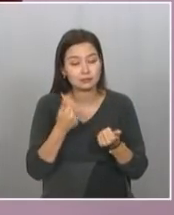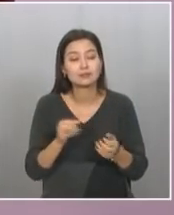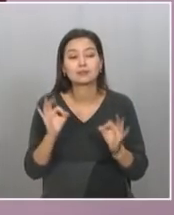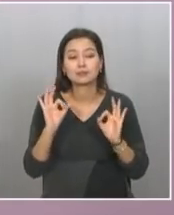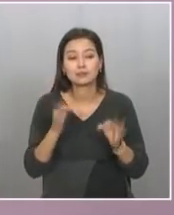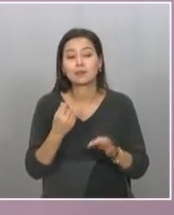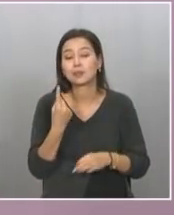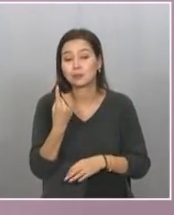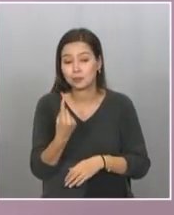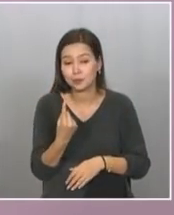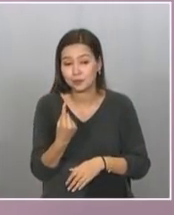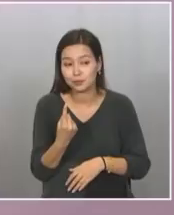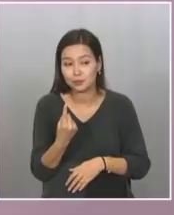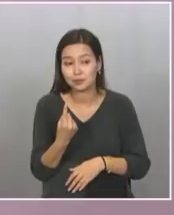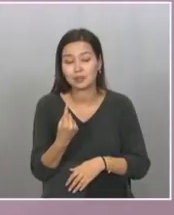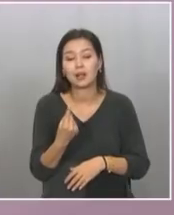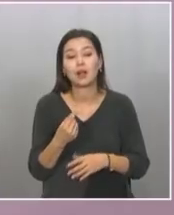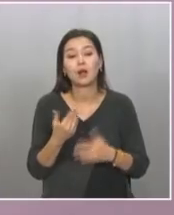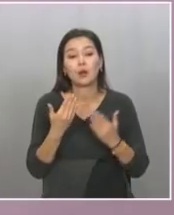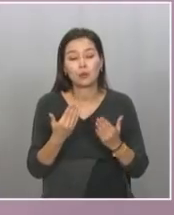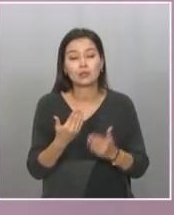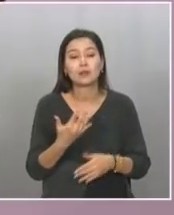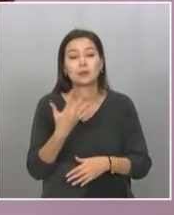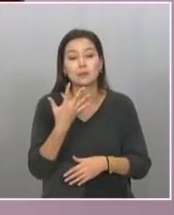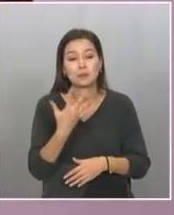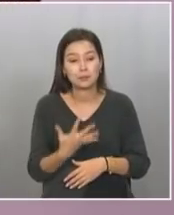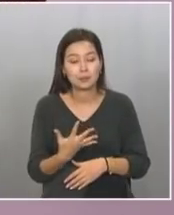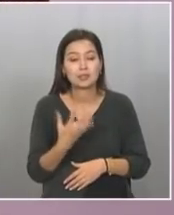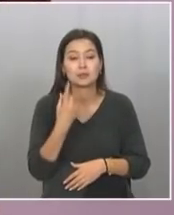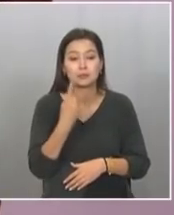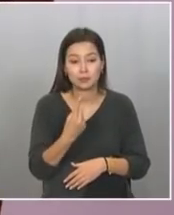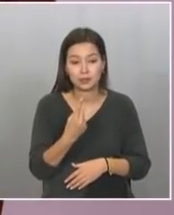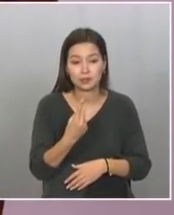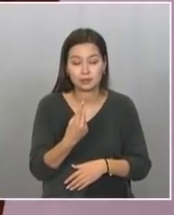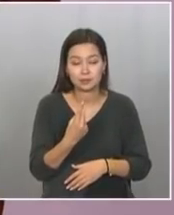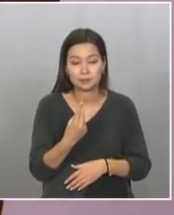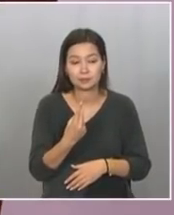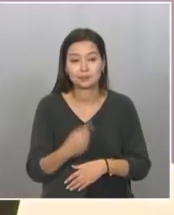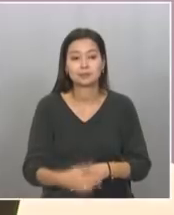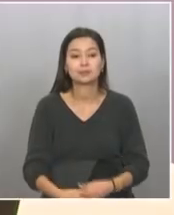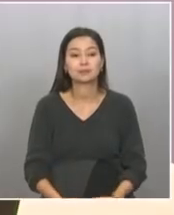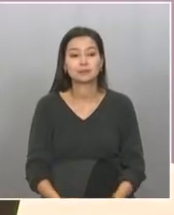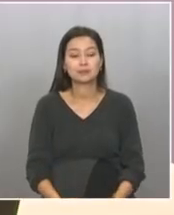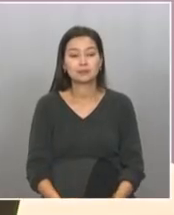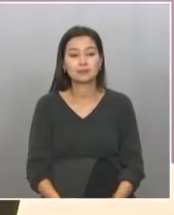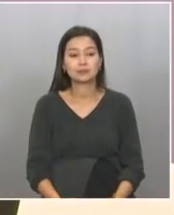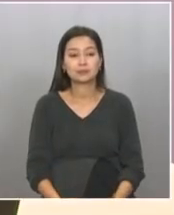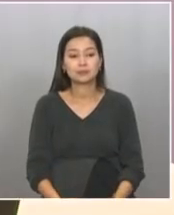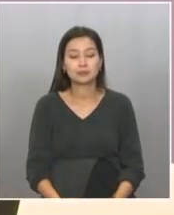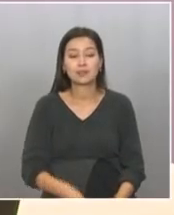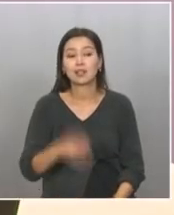бір бөлігі боялмаған. Олай болса, боялмаған бөліктері 5-тен 1 болады. Балалар,